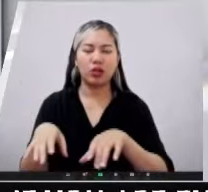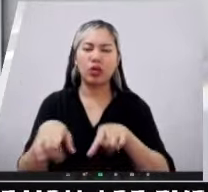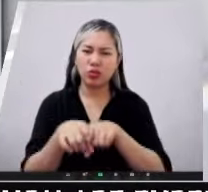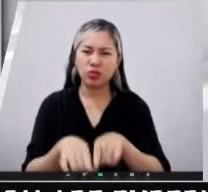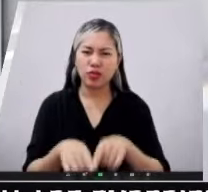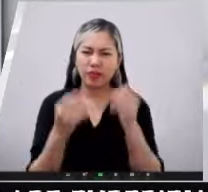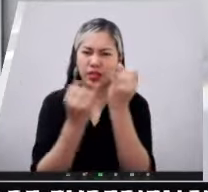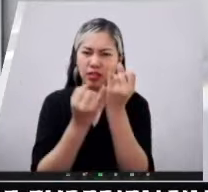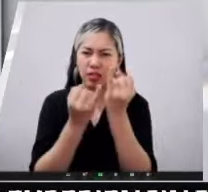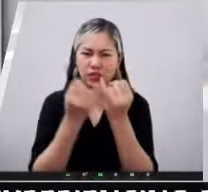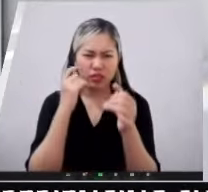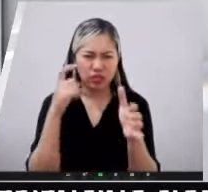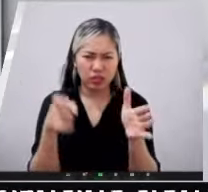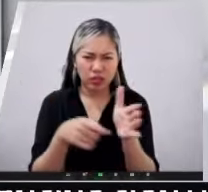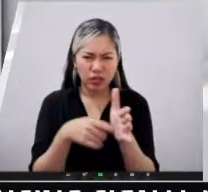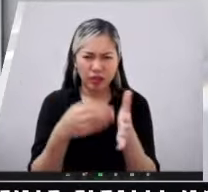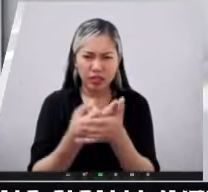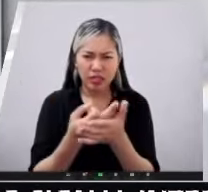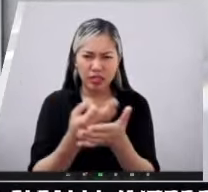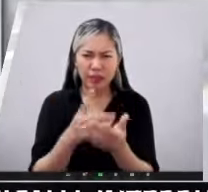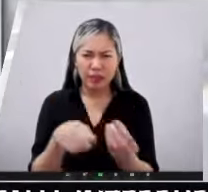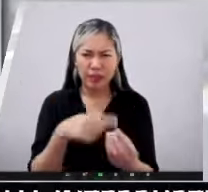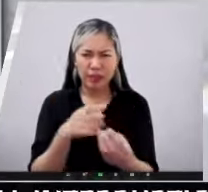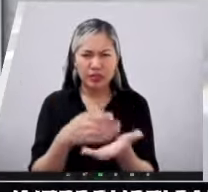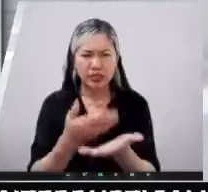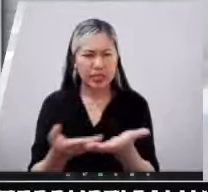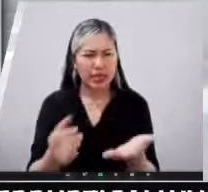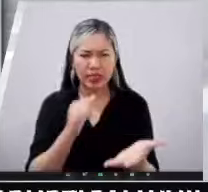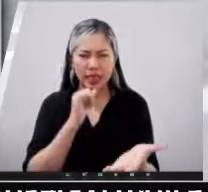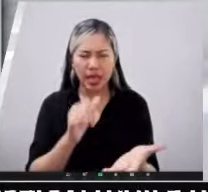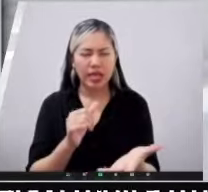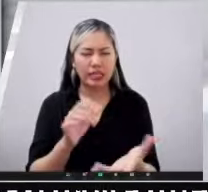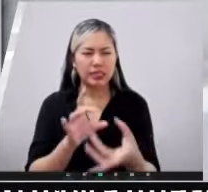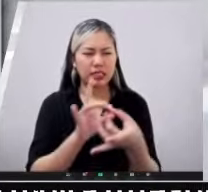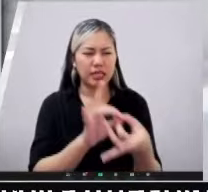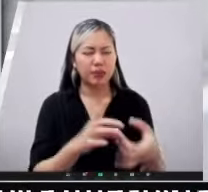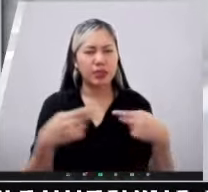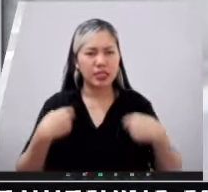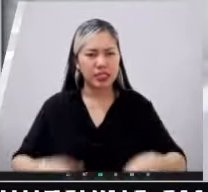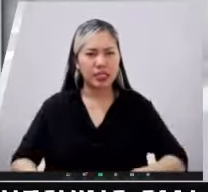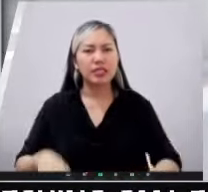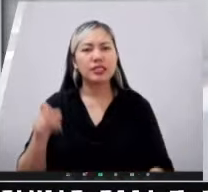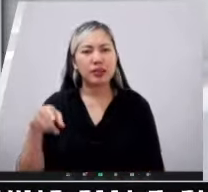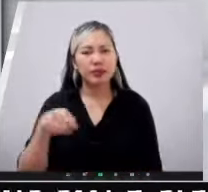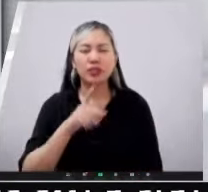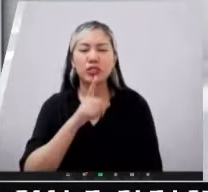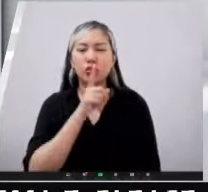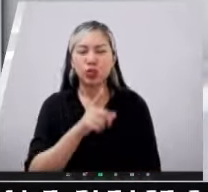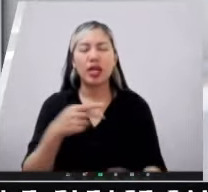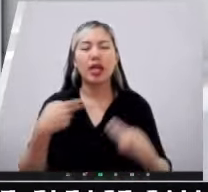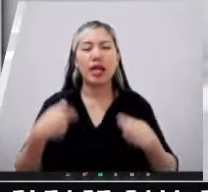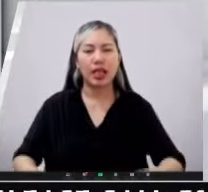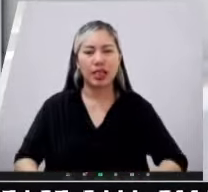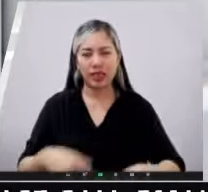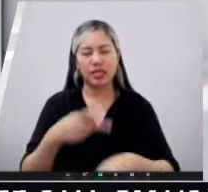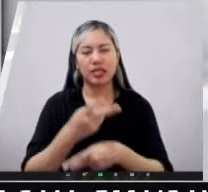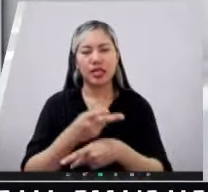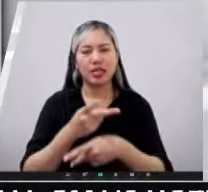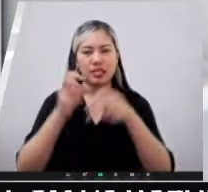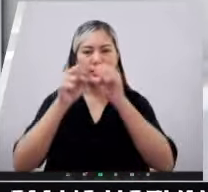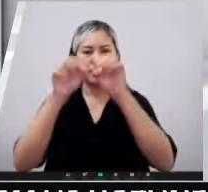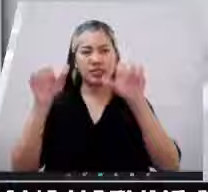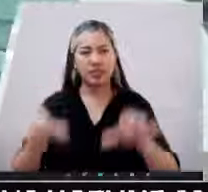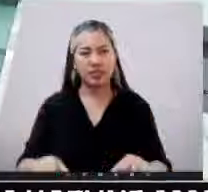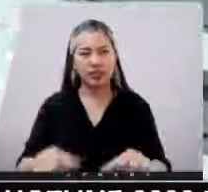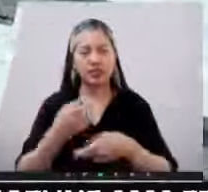mga bagay na wala raw kinalaman sa kalusugan dapat daw totoong mapapangalagaan ang health care system ang kalusugan ng mga